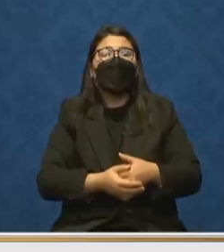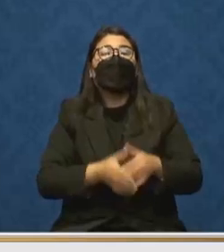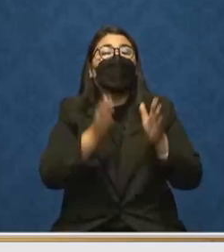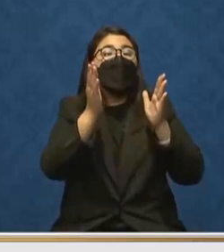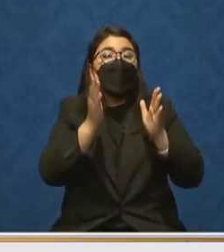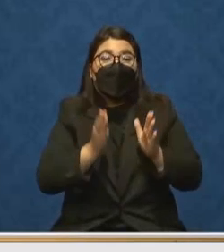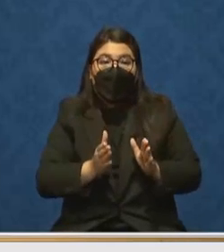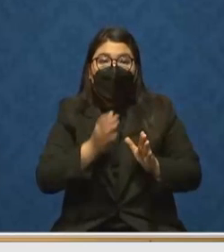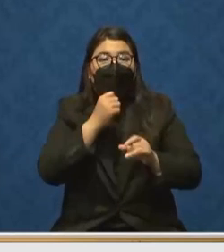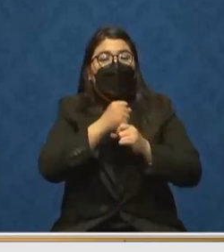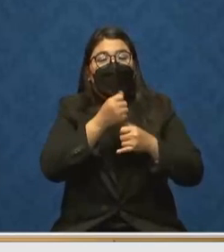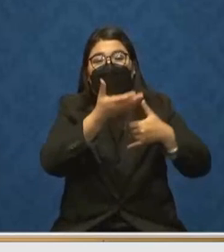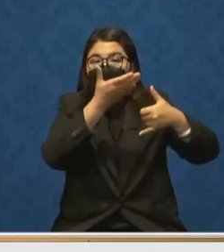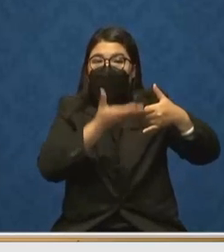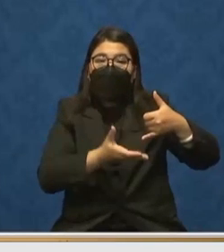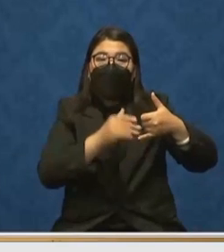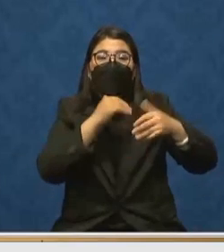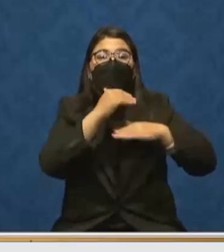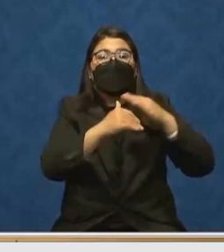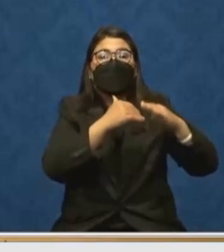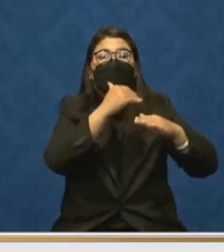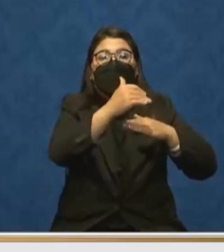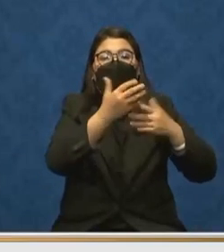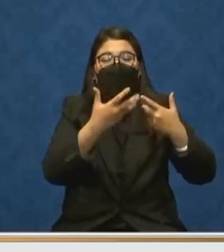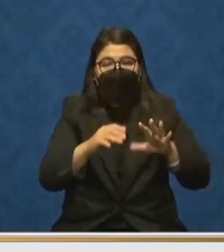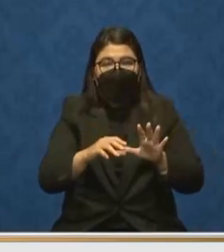ย์รัฐบาลจัดสรรงบประมาณรายจ่ายจำนวน